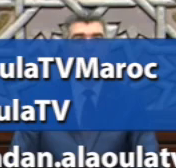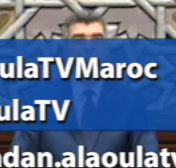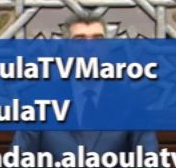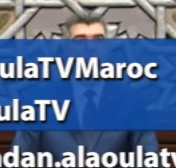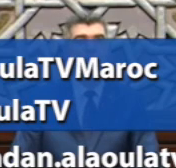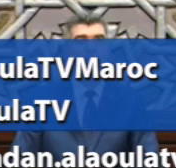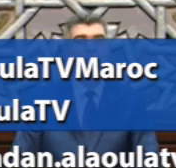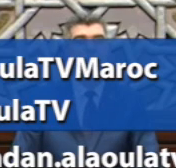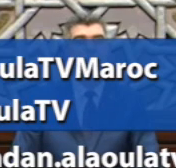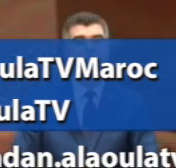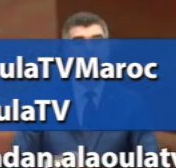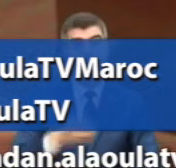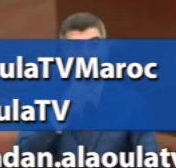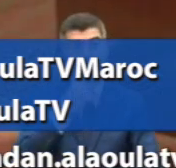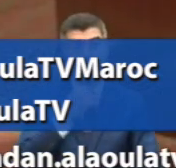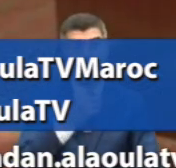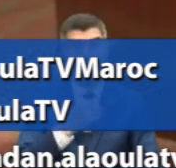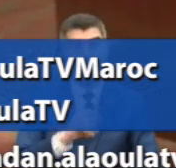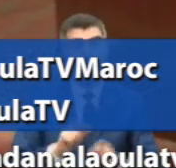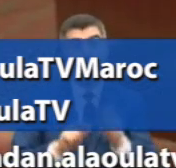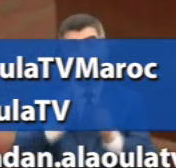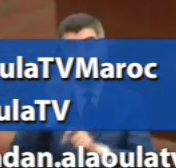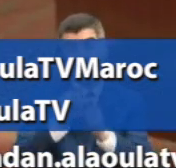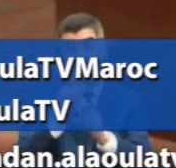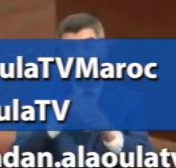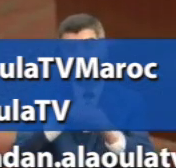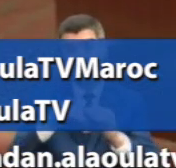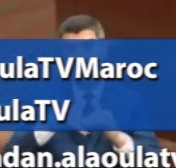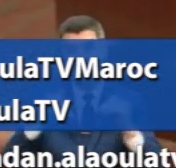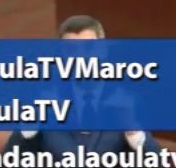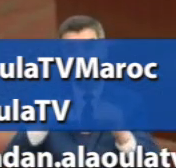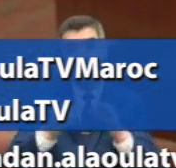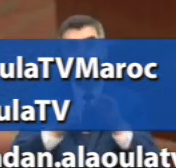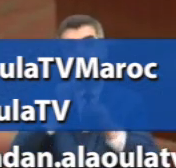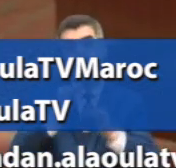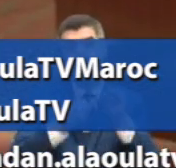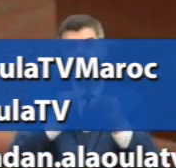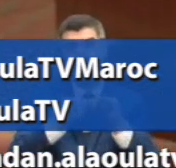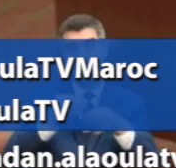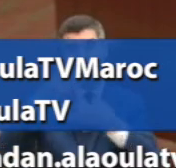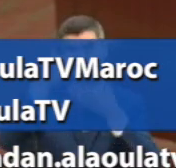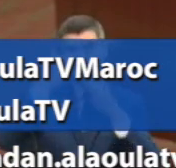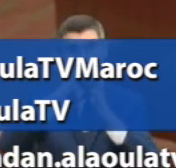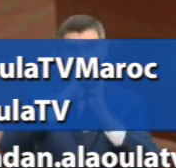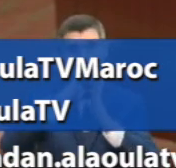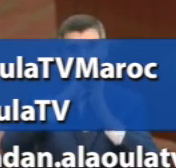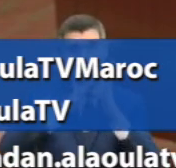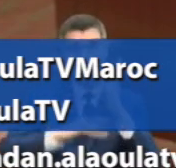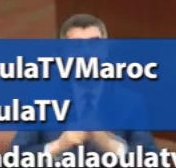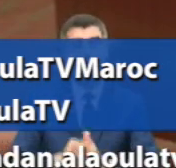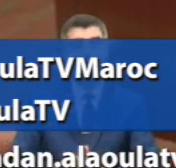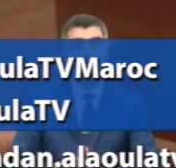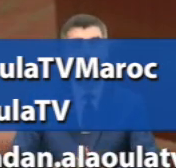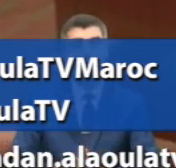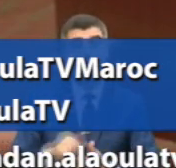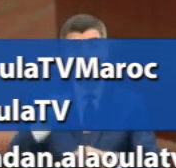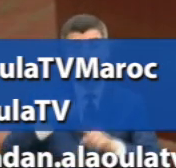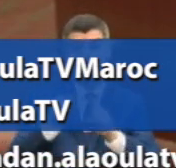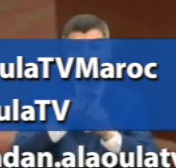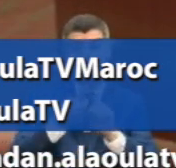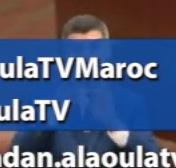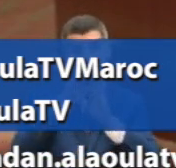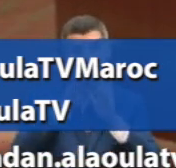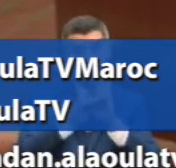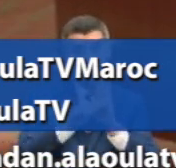غير اريد ان اطمئن السيده والساده النواب ان كل محكمه من محاكم المملكه غتشكل فيها لجنه مشكله